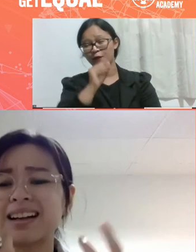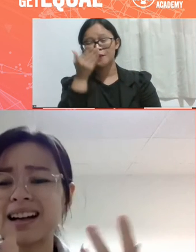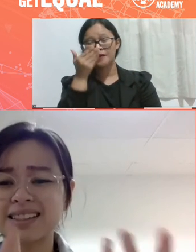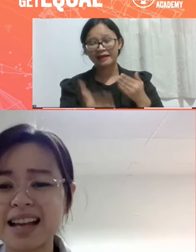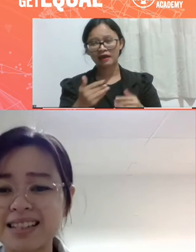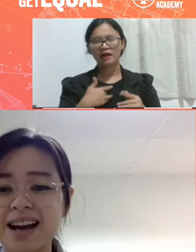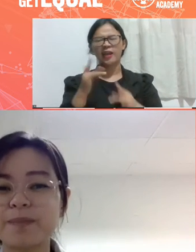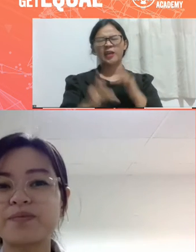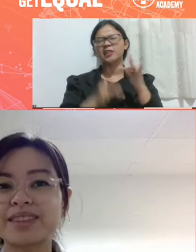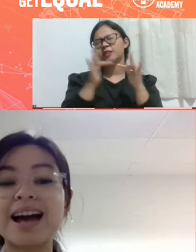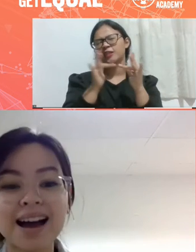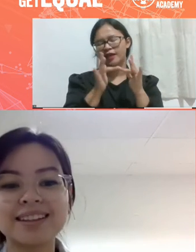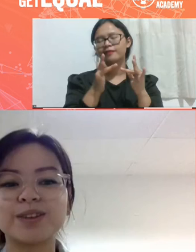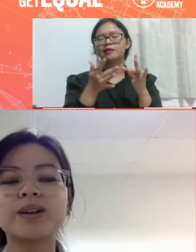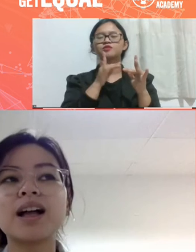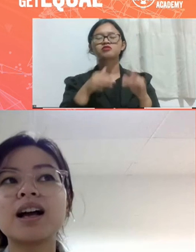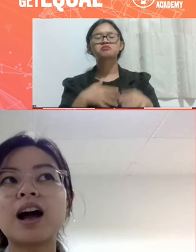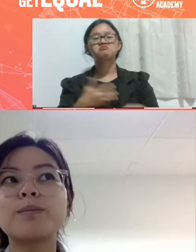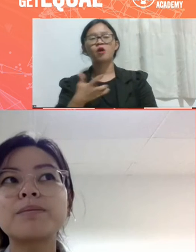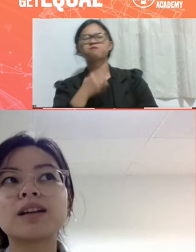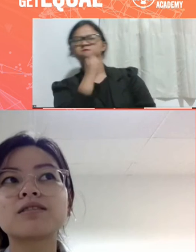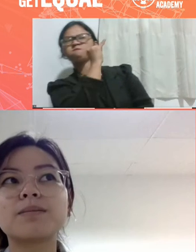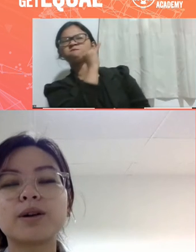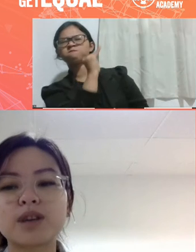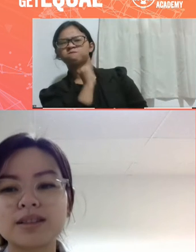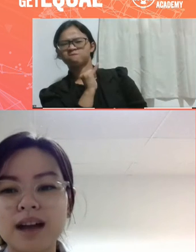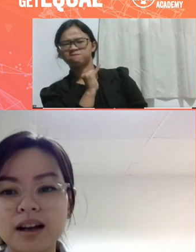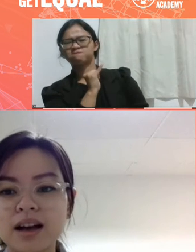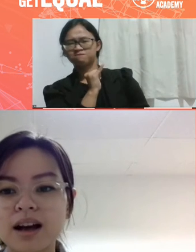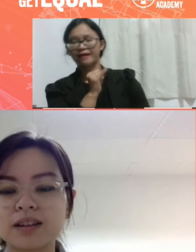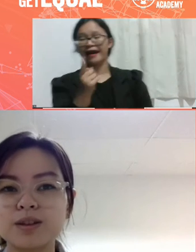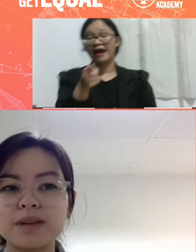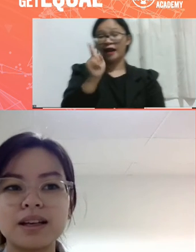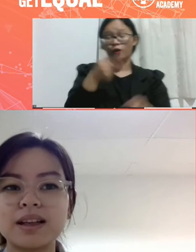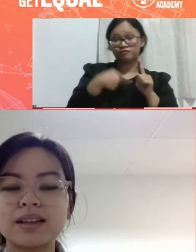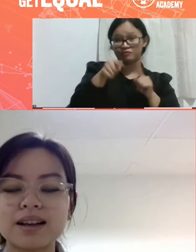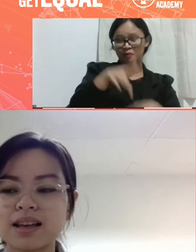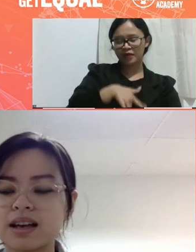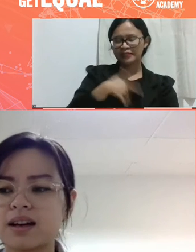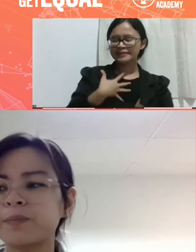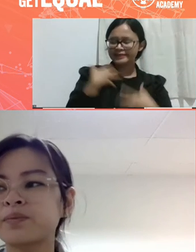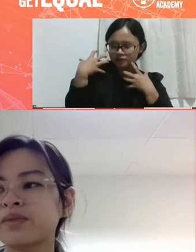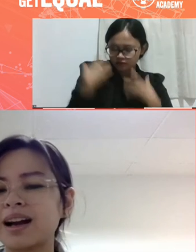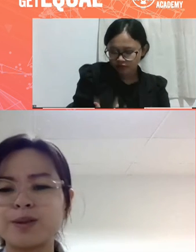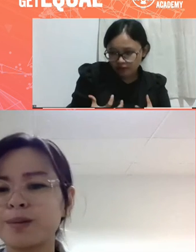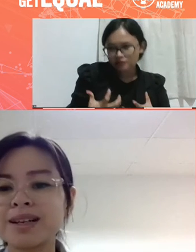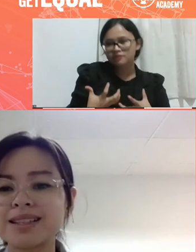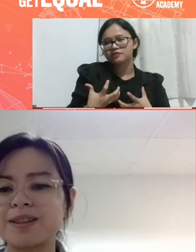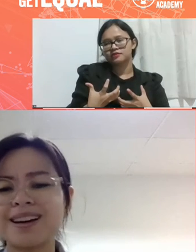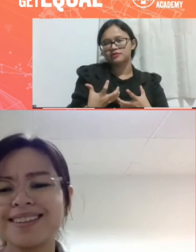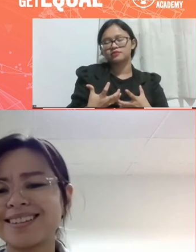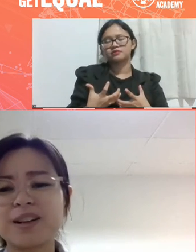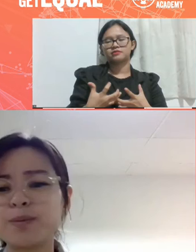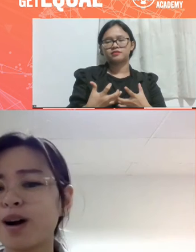yang dengan sengaja jahat gitu, kalau memang itu sedang menguras tenaga terus bikin kita rasanya atau